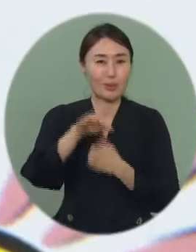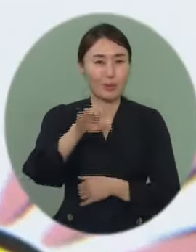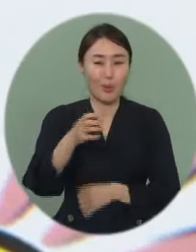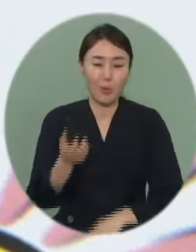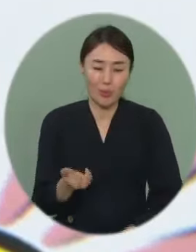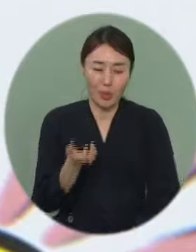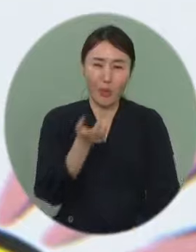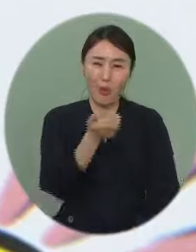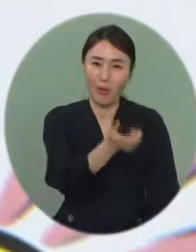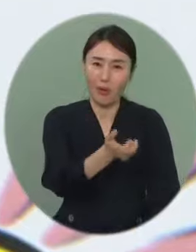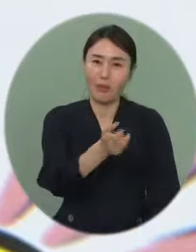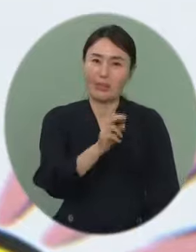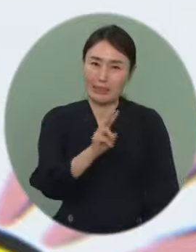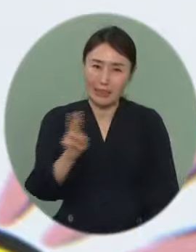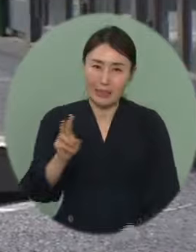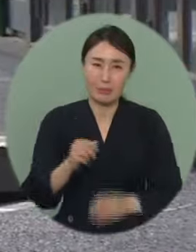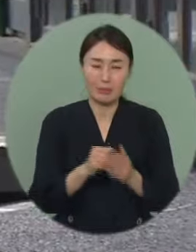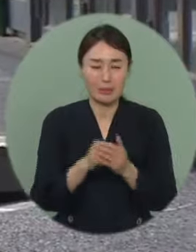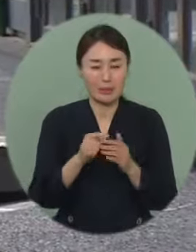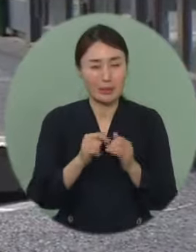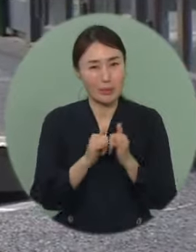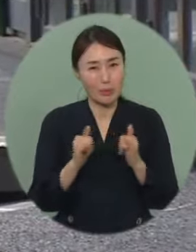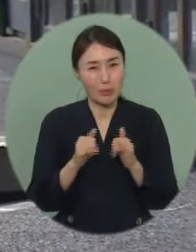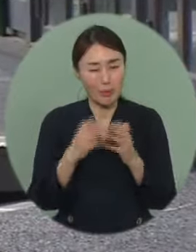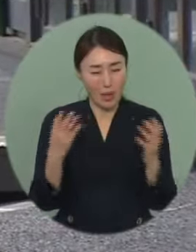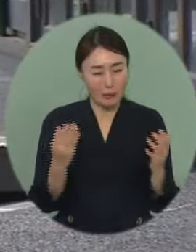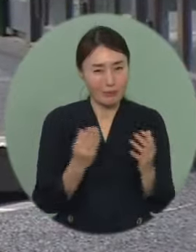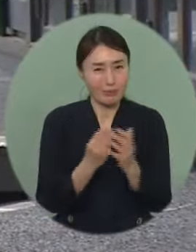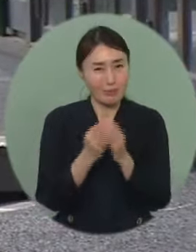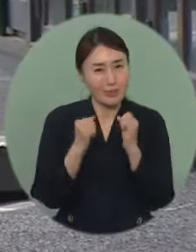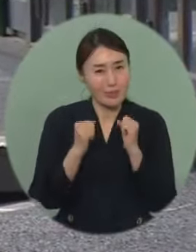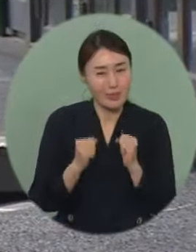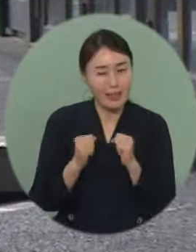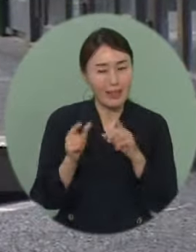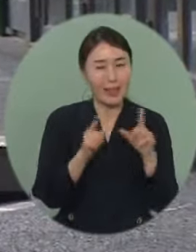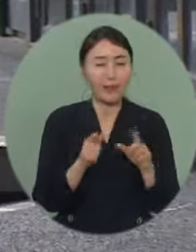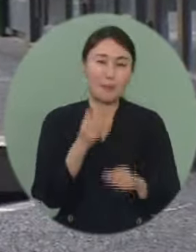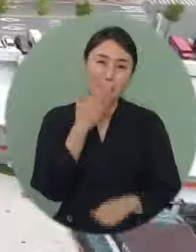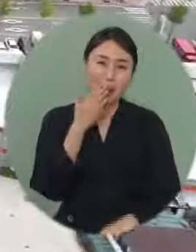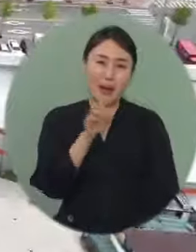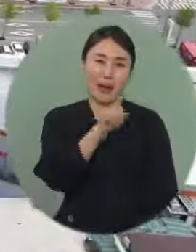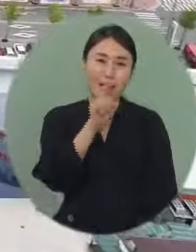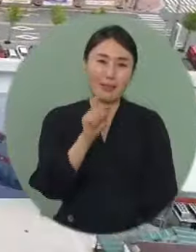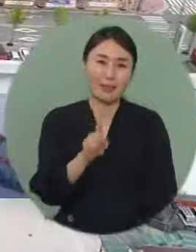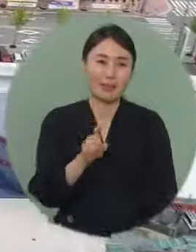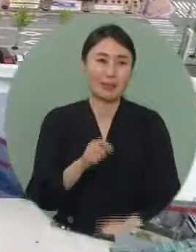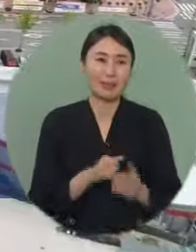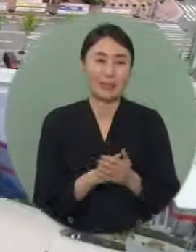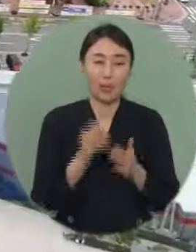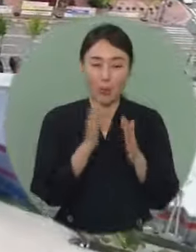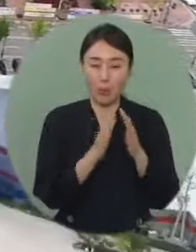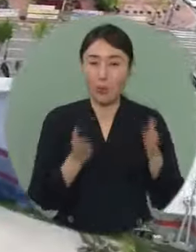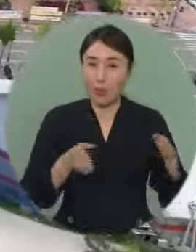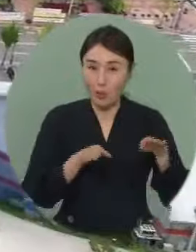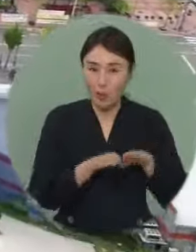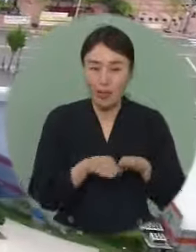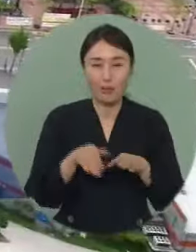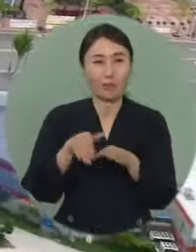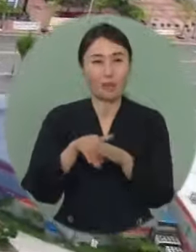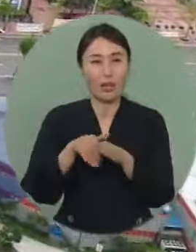거주지를 옮겨야 해서 이들이 지역에 완전히 정할지는 미지수입니다 관공서나 또